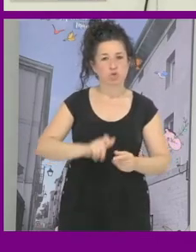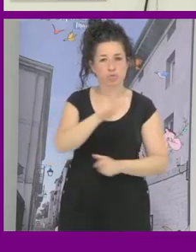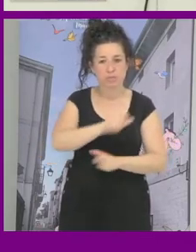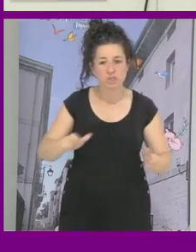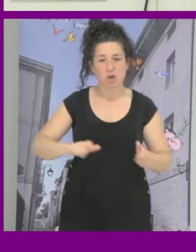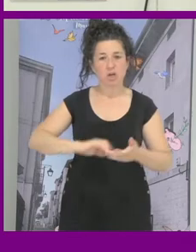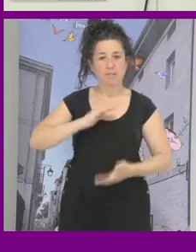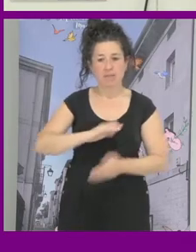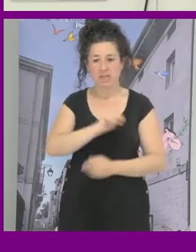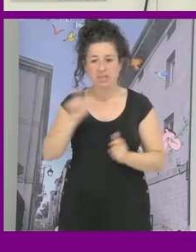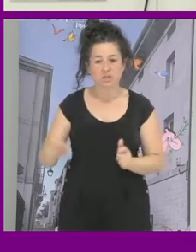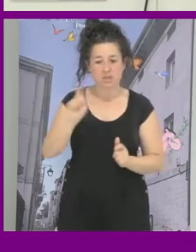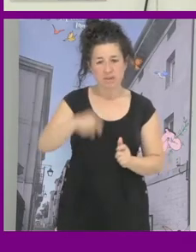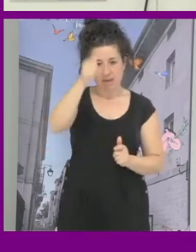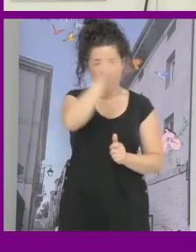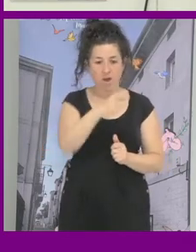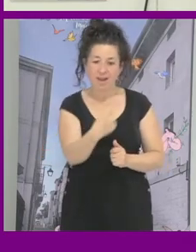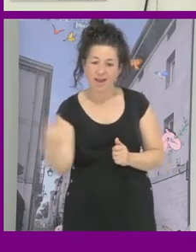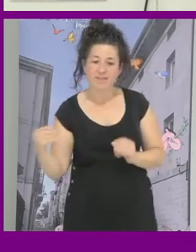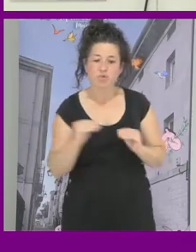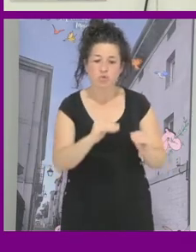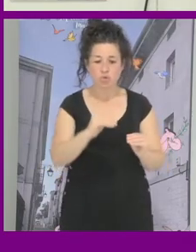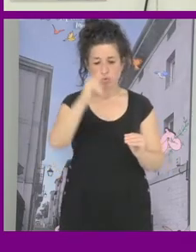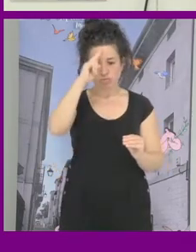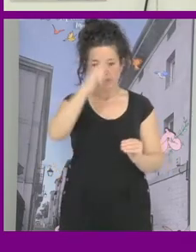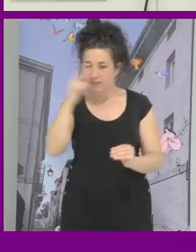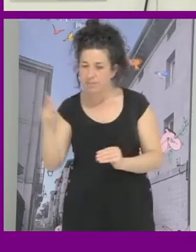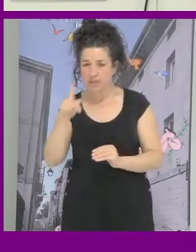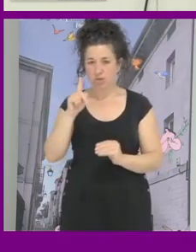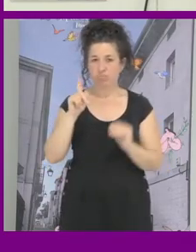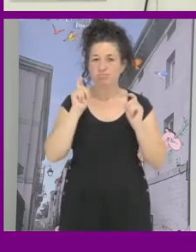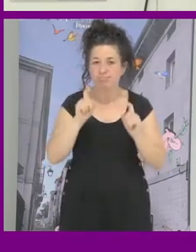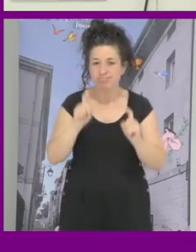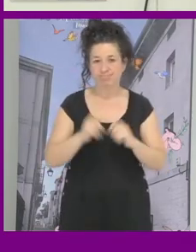burua errespetatzeko ere. Orduan,